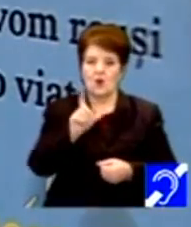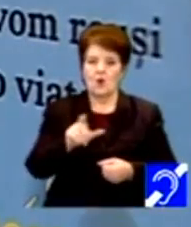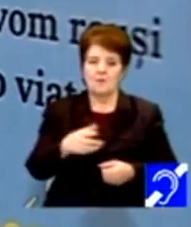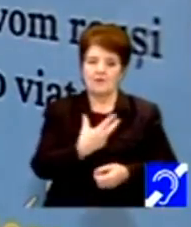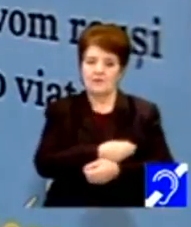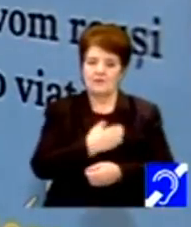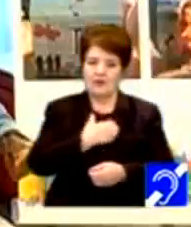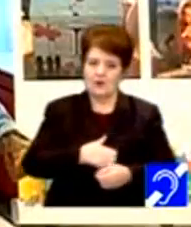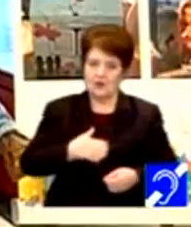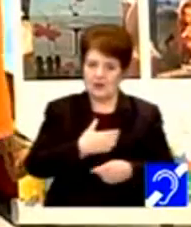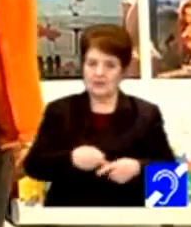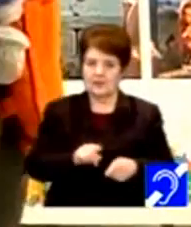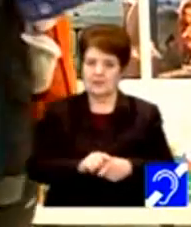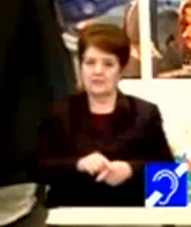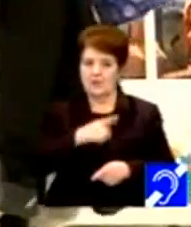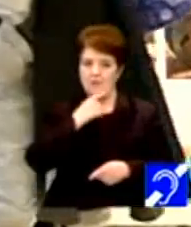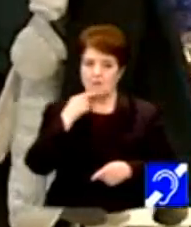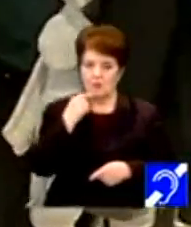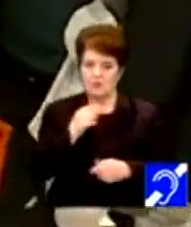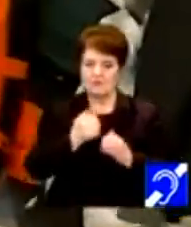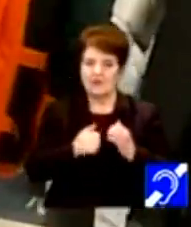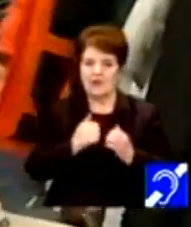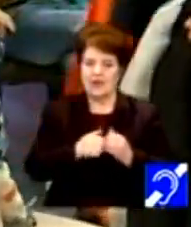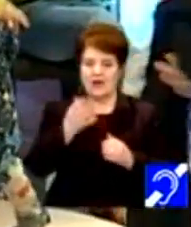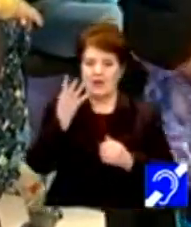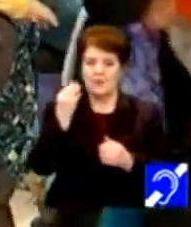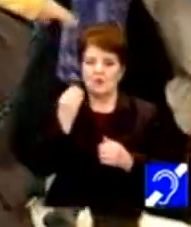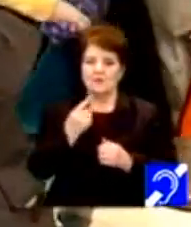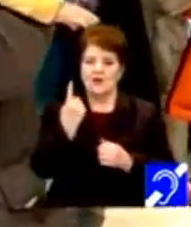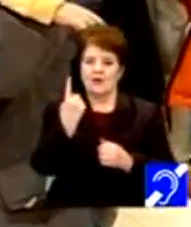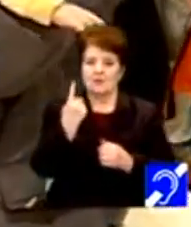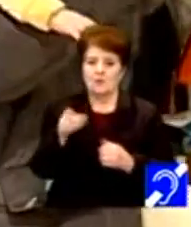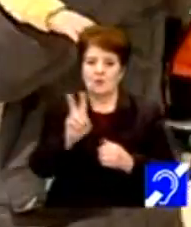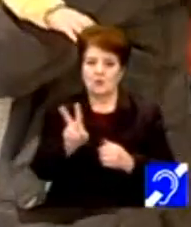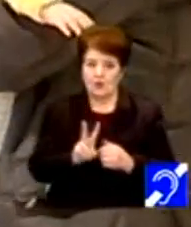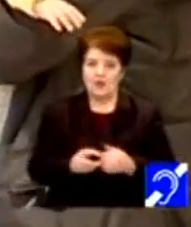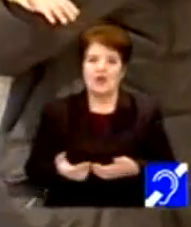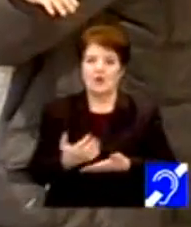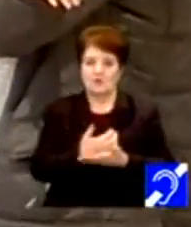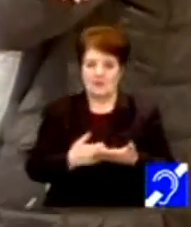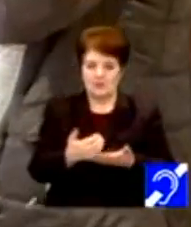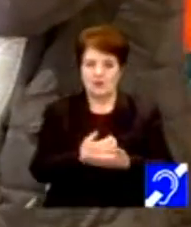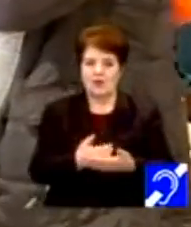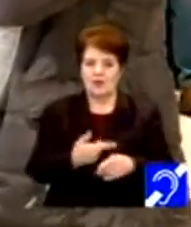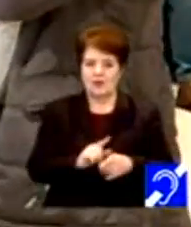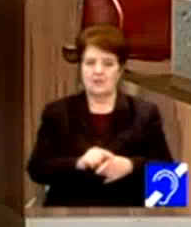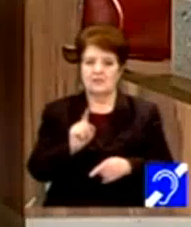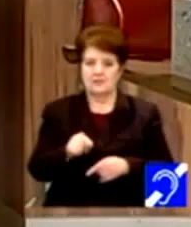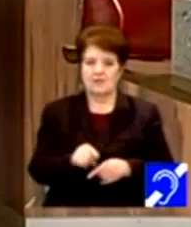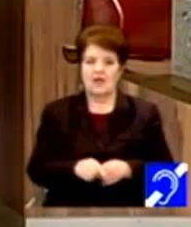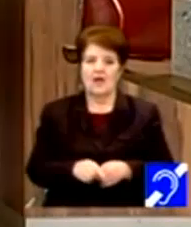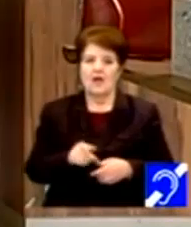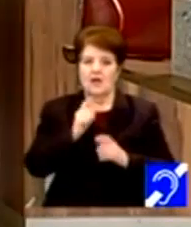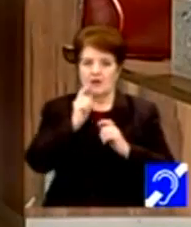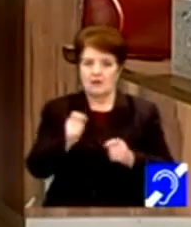care valorează atât de mult. Uite, dacă măcar fiecare moldovean ar da câte un dolar, noi am adunat această sumă. Cumpărăm cadouri pentru cei